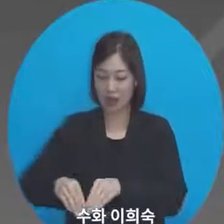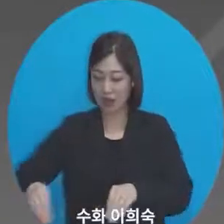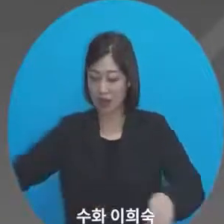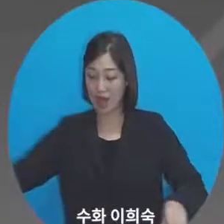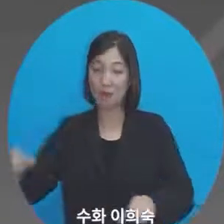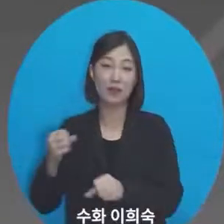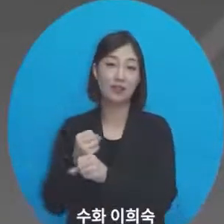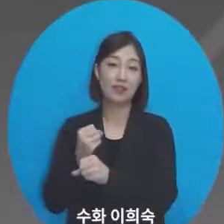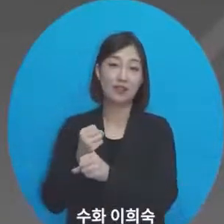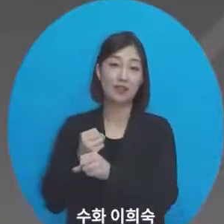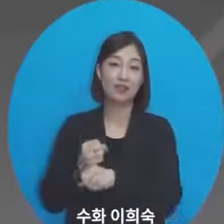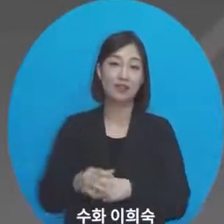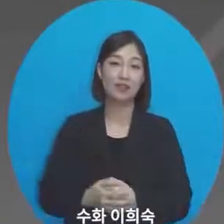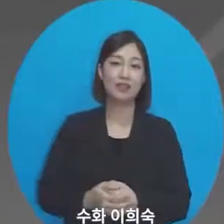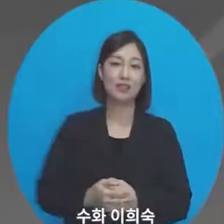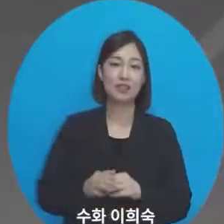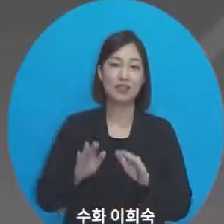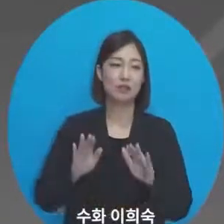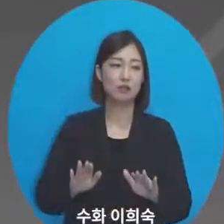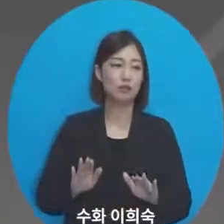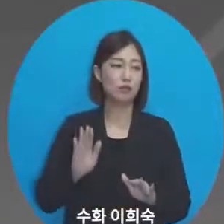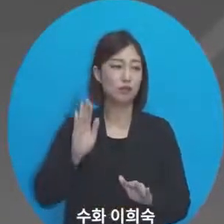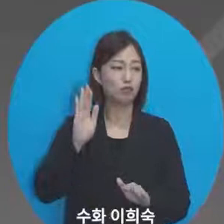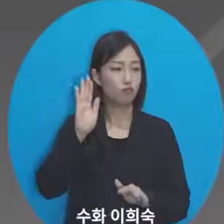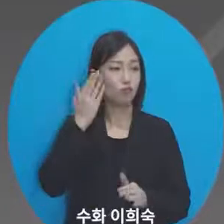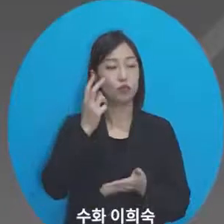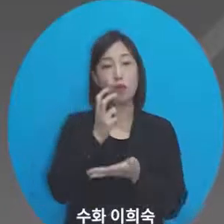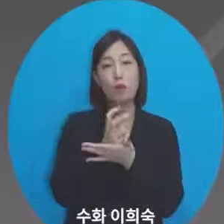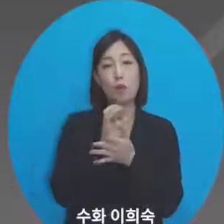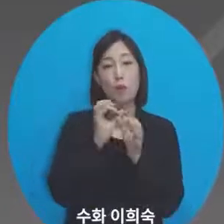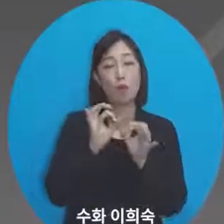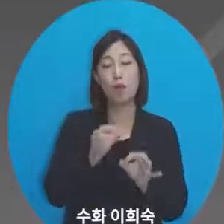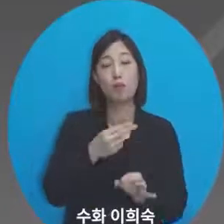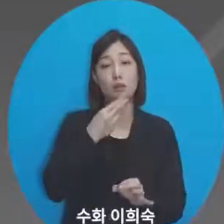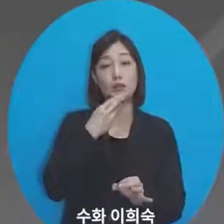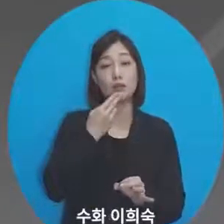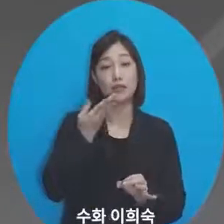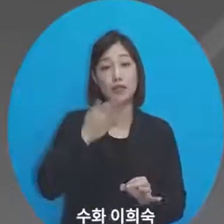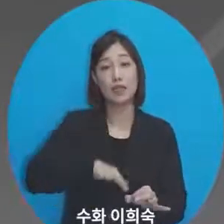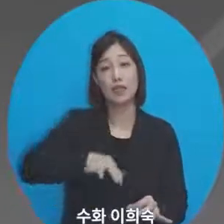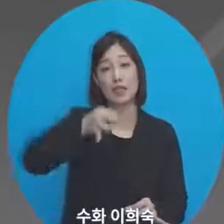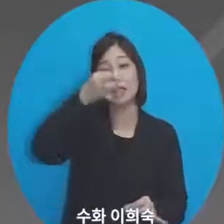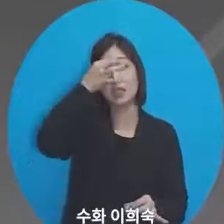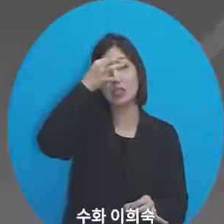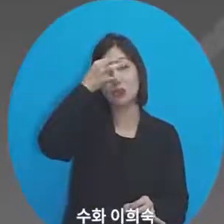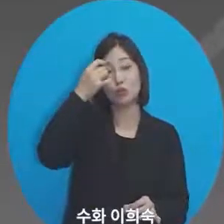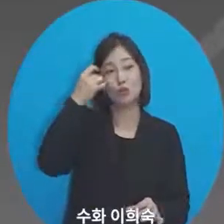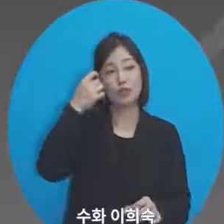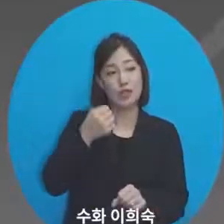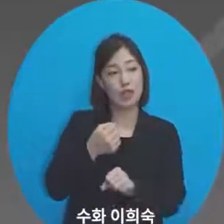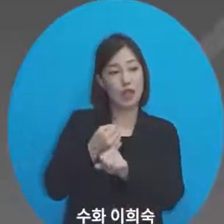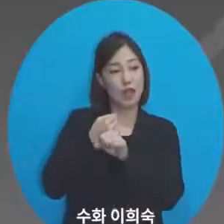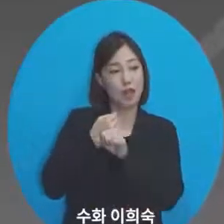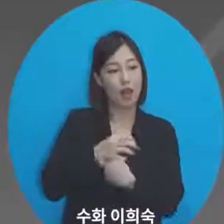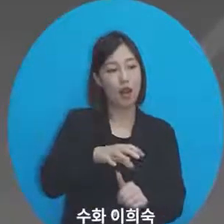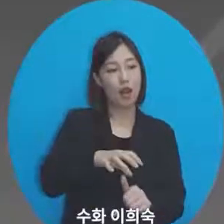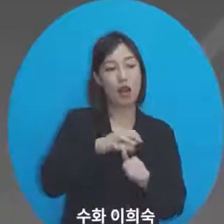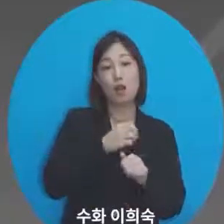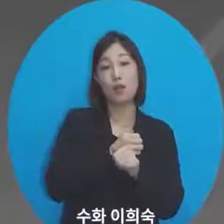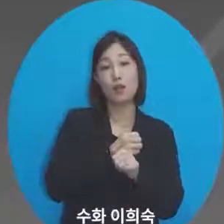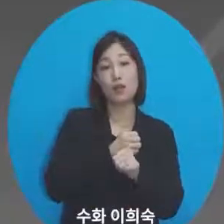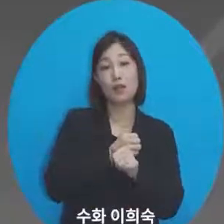이런 기준들은 현행 법령에는 없지만 새로운 기술들이 개발함으로 인해서 이런 부분들이 적극적으로